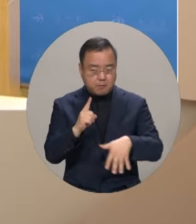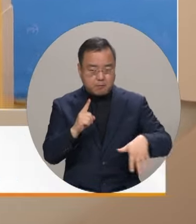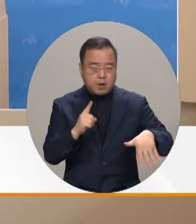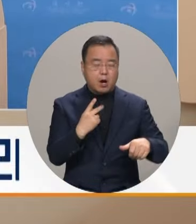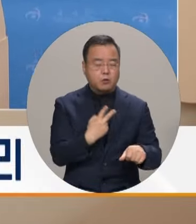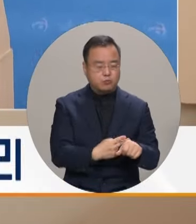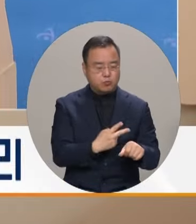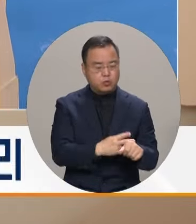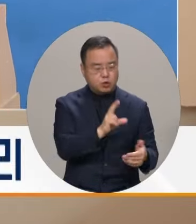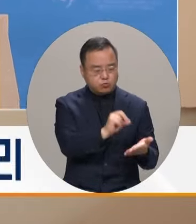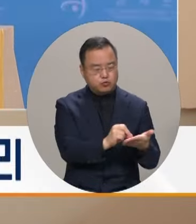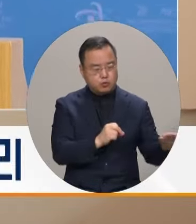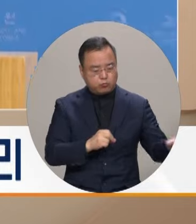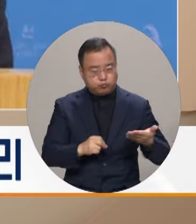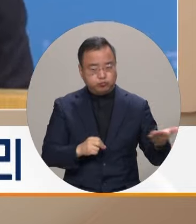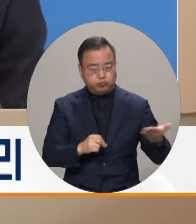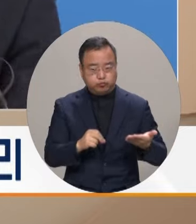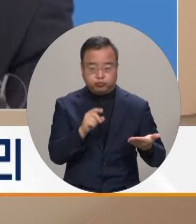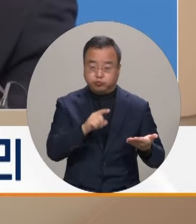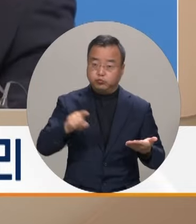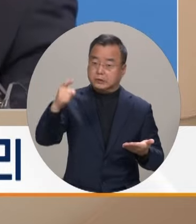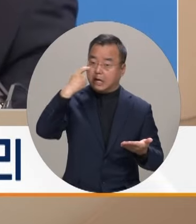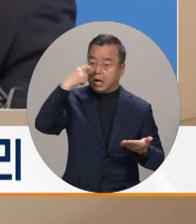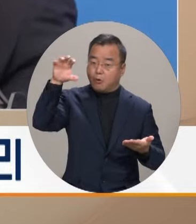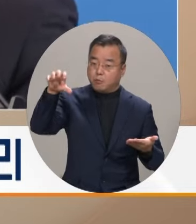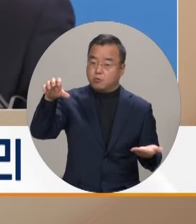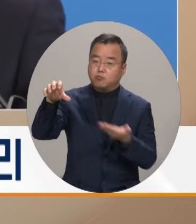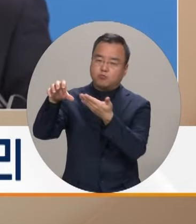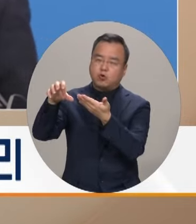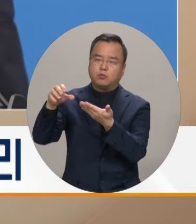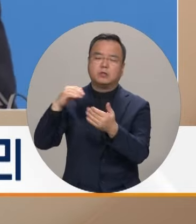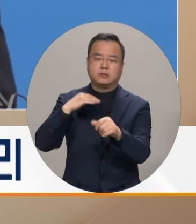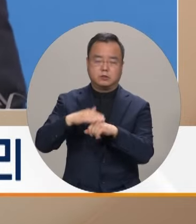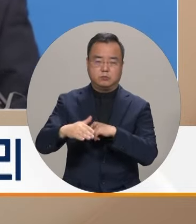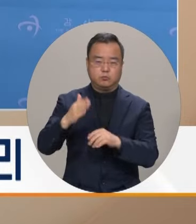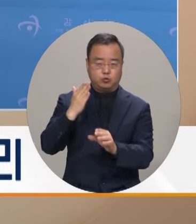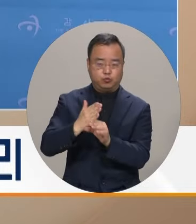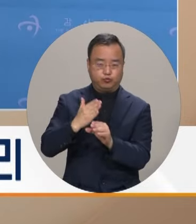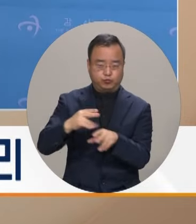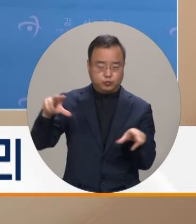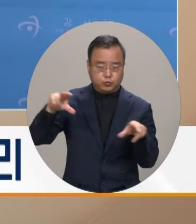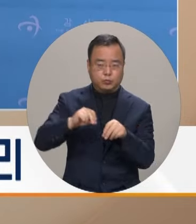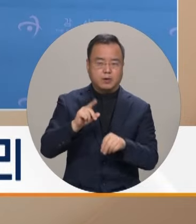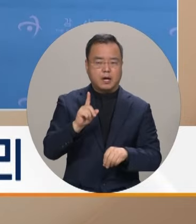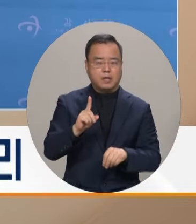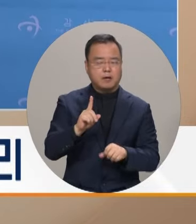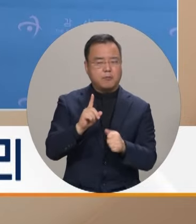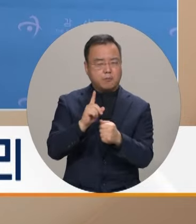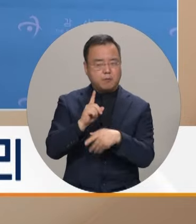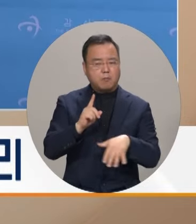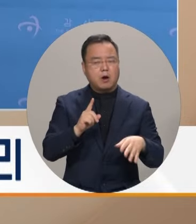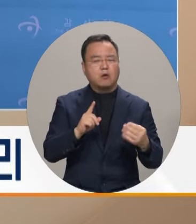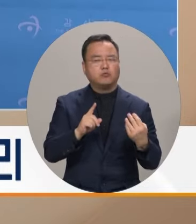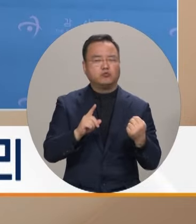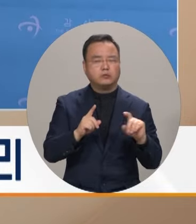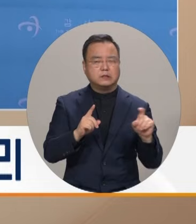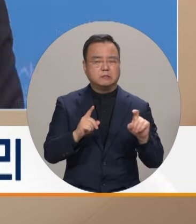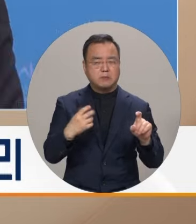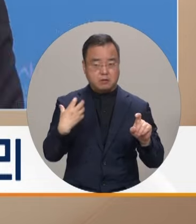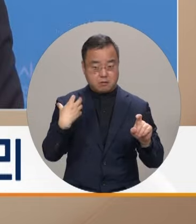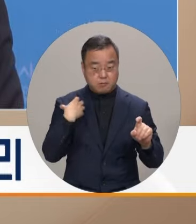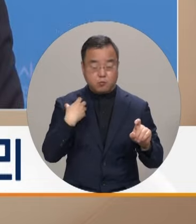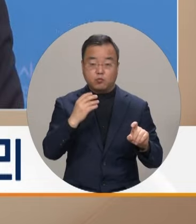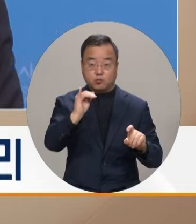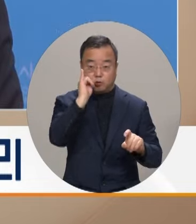교사들이 문항을 공급하는 방식입니다이 중간 관리자 한 명이 수십명의 교사를 관리한 사례도 확인이 됐습니다 좀